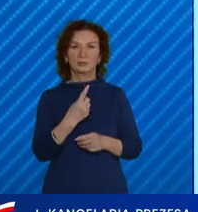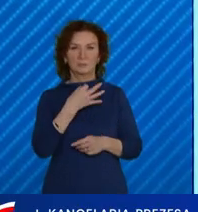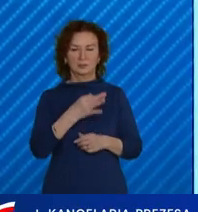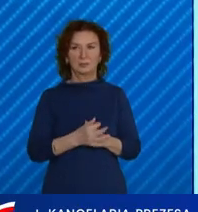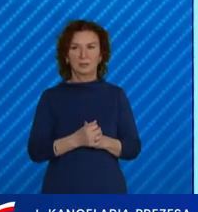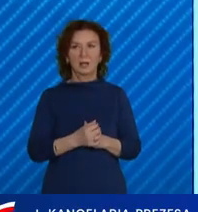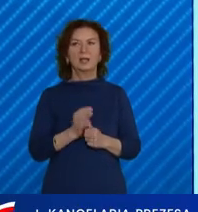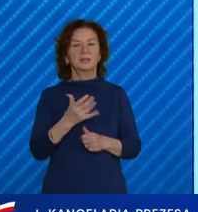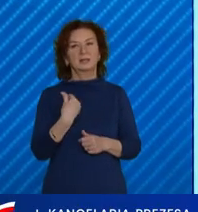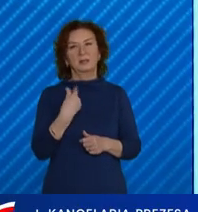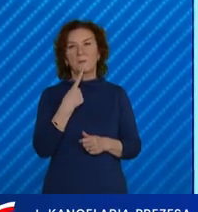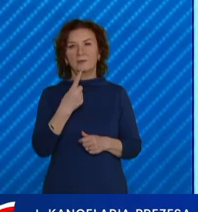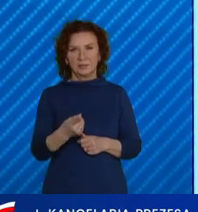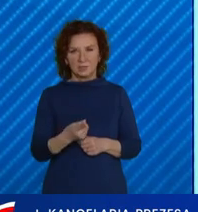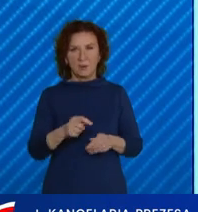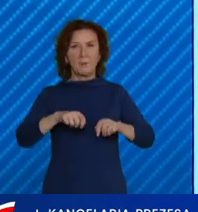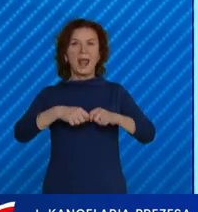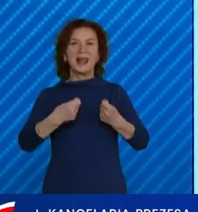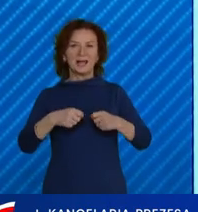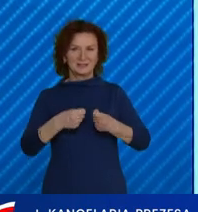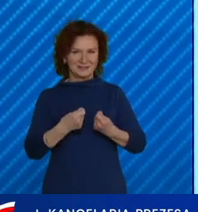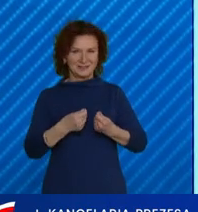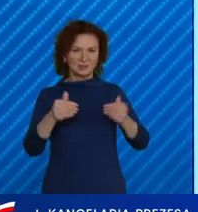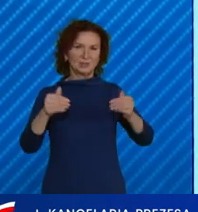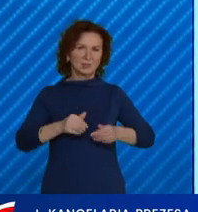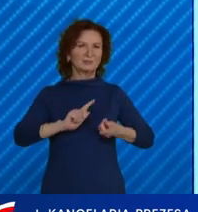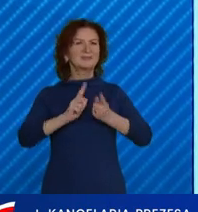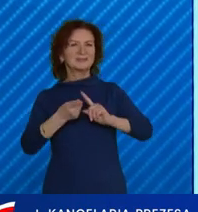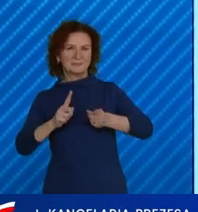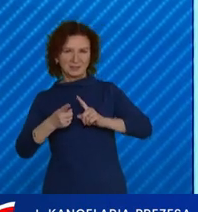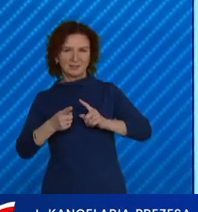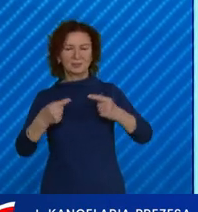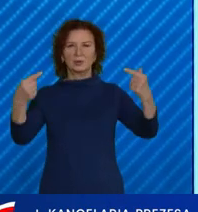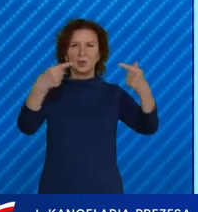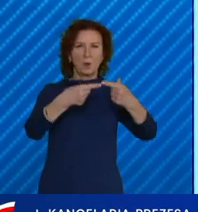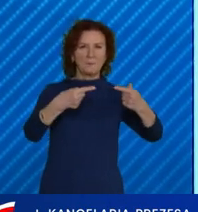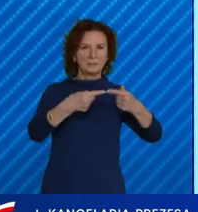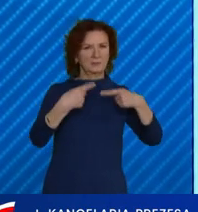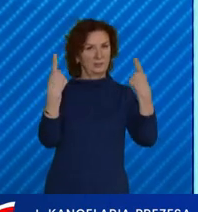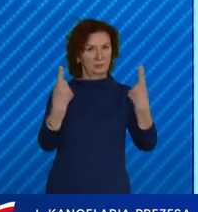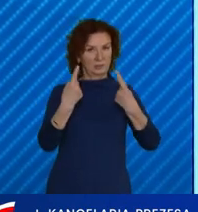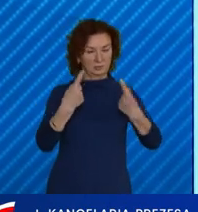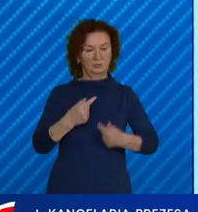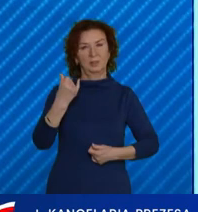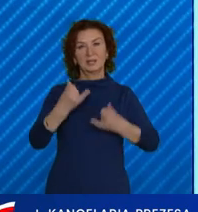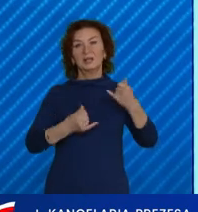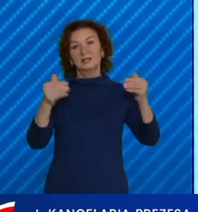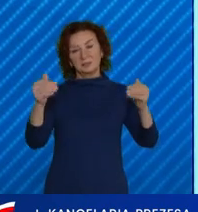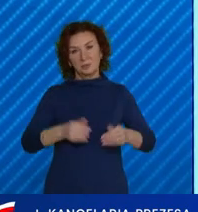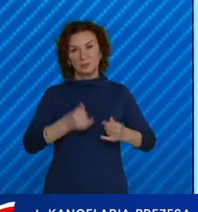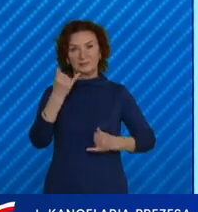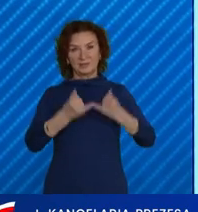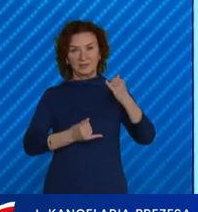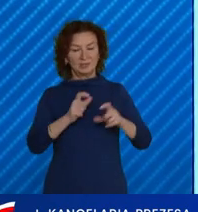powiedziałem, elastycznie będziemy się dostosowywać do sytuacji. I zarówno jest możliwe w trakcie tych dni, kiedy będą rejestrowane kolejne